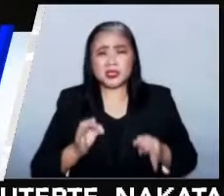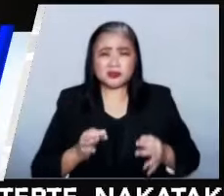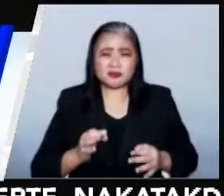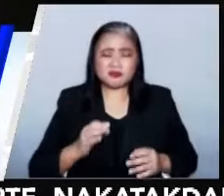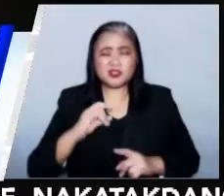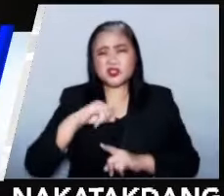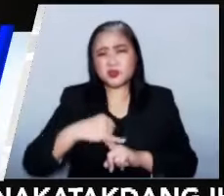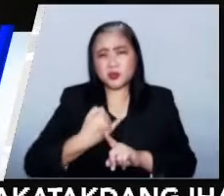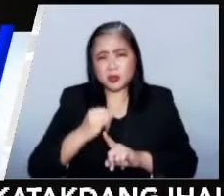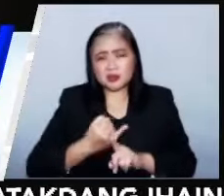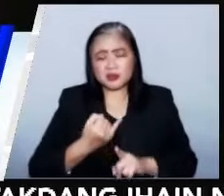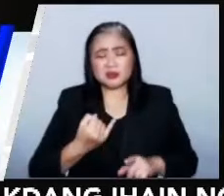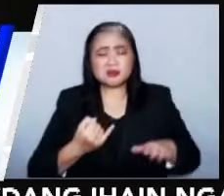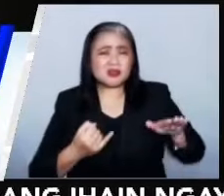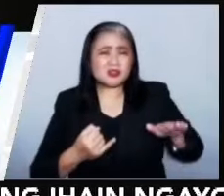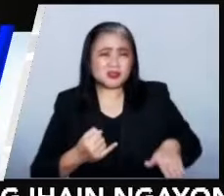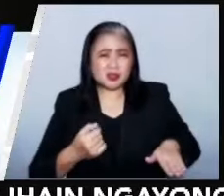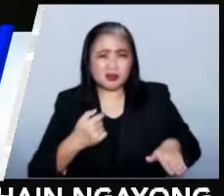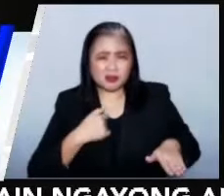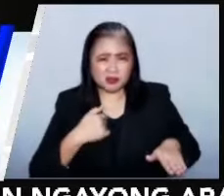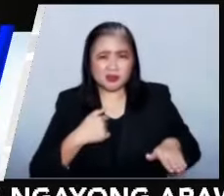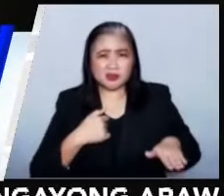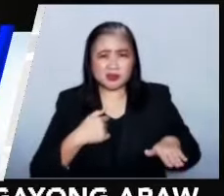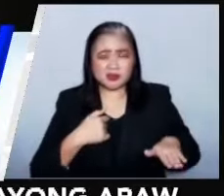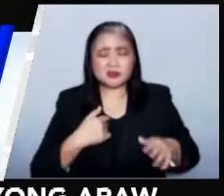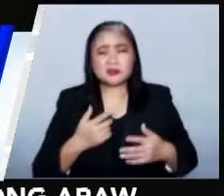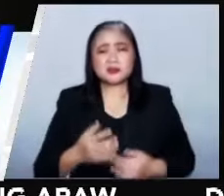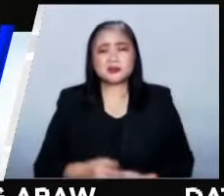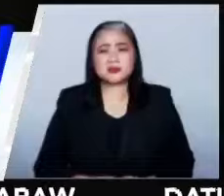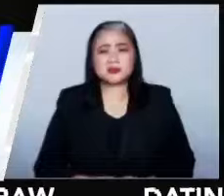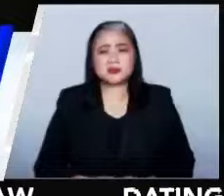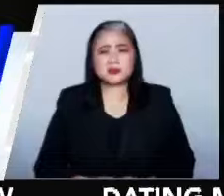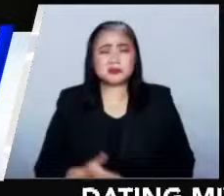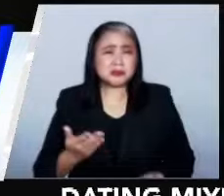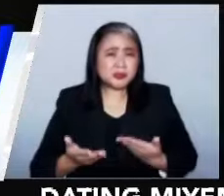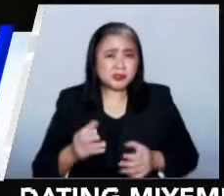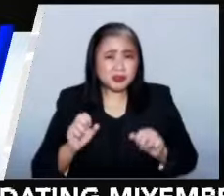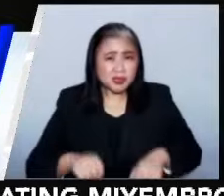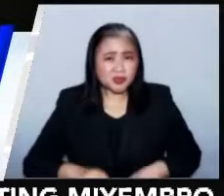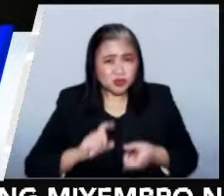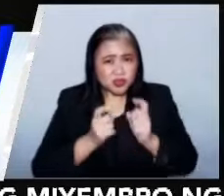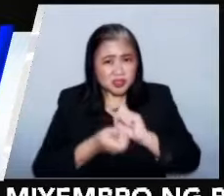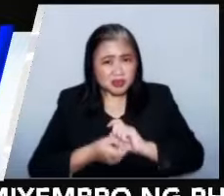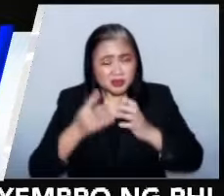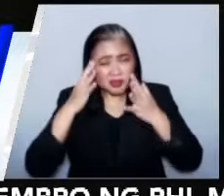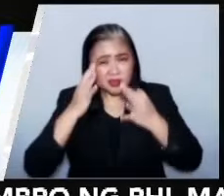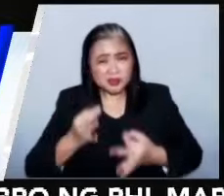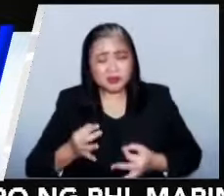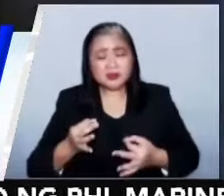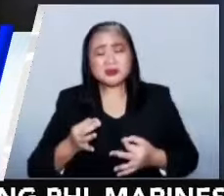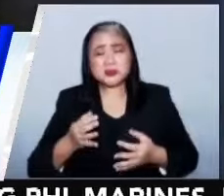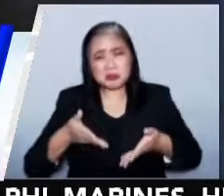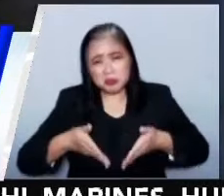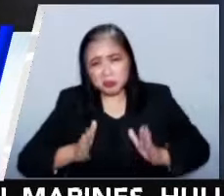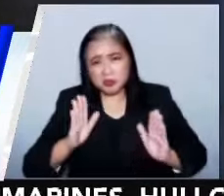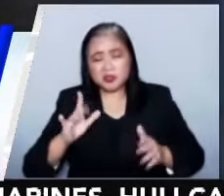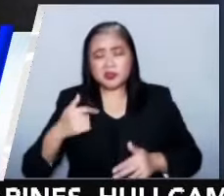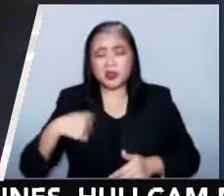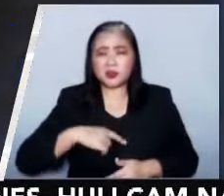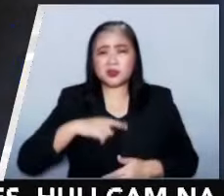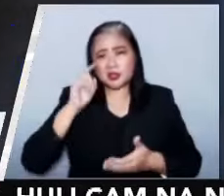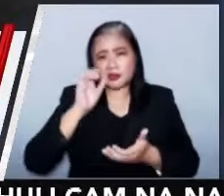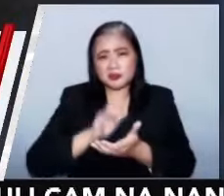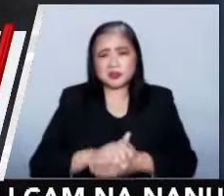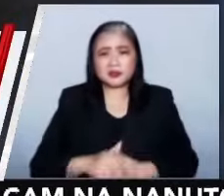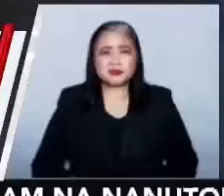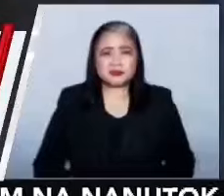na pakasakali, pwede nilang i-consider po na palayain na lang po yung mga asawa namin. Hindi ordinaryong problema